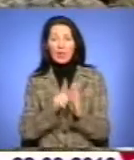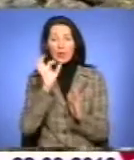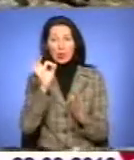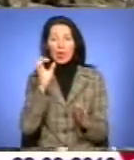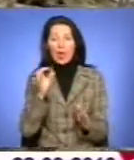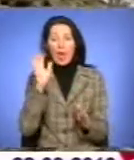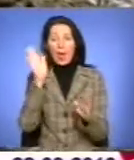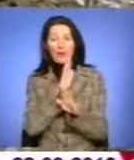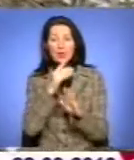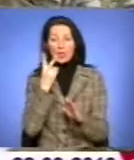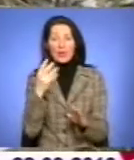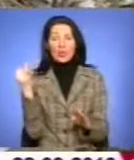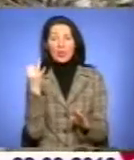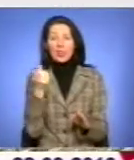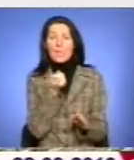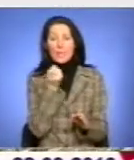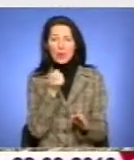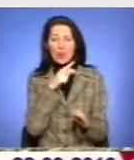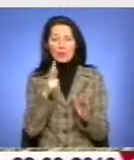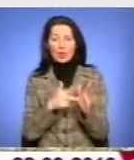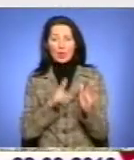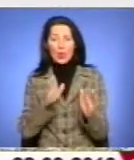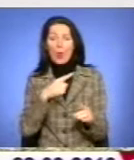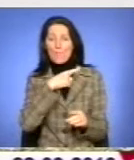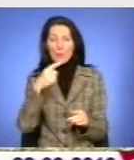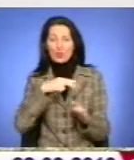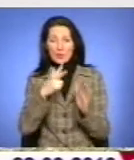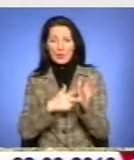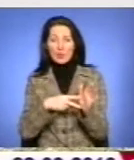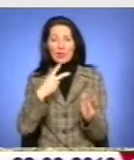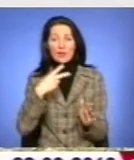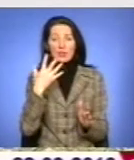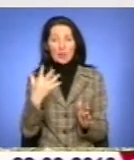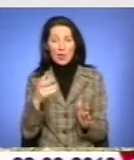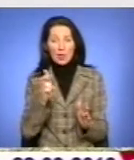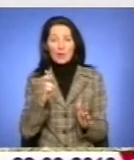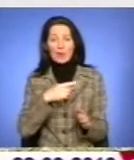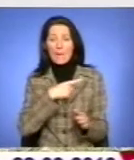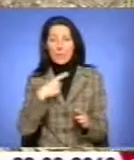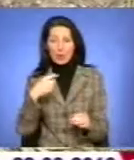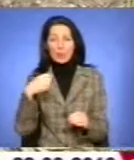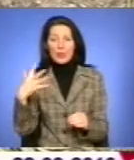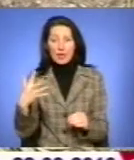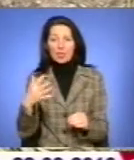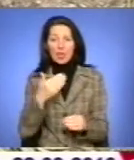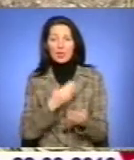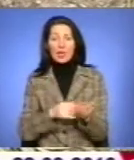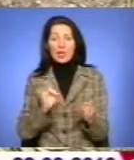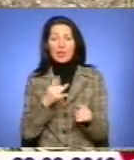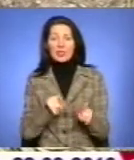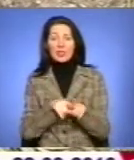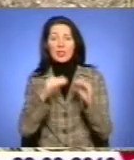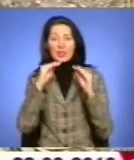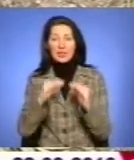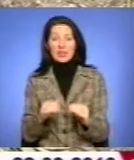мінімуми. 18-го термометри показували мінус 18, а 25-го – мінус 15. Останній раз такі низькі